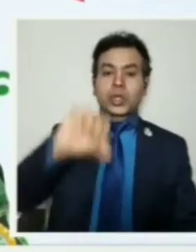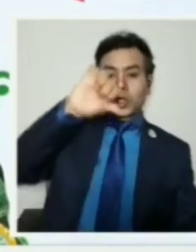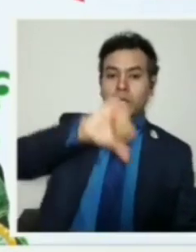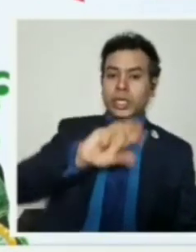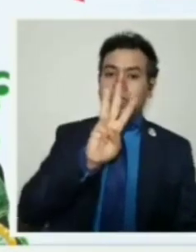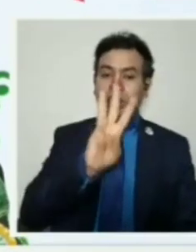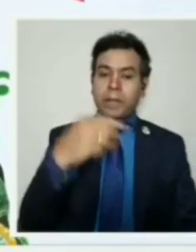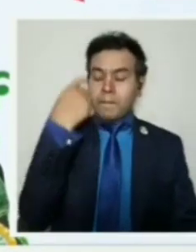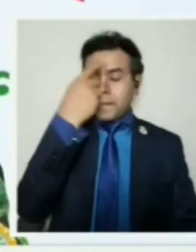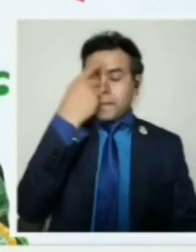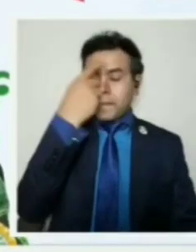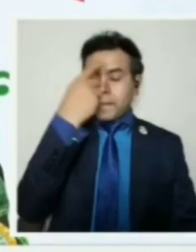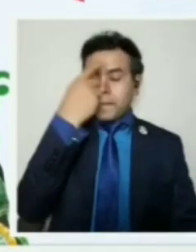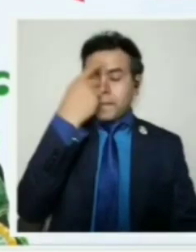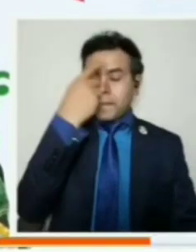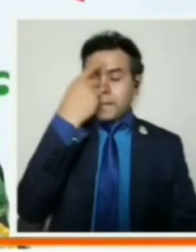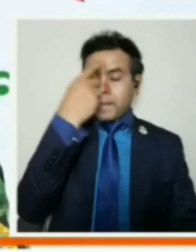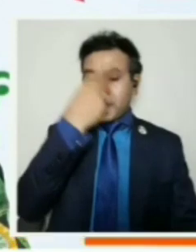www.djs.gov.bd এবং